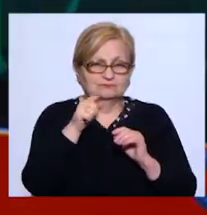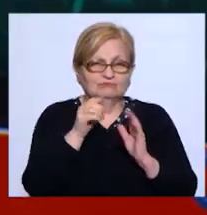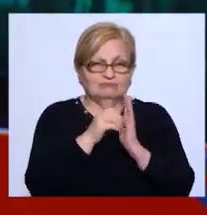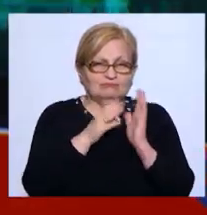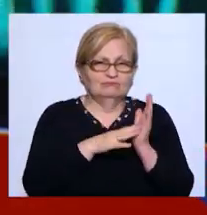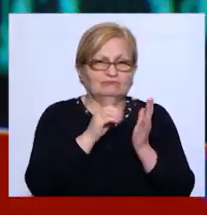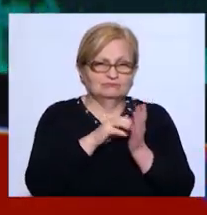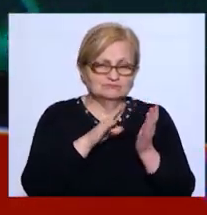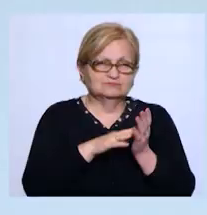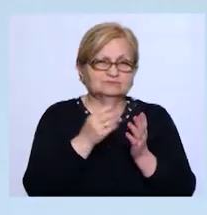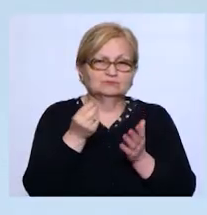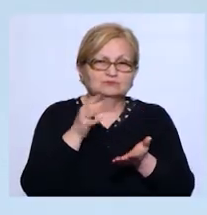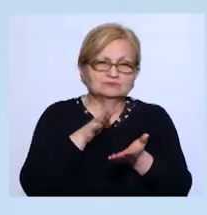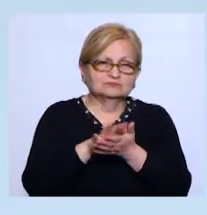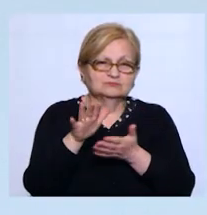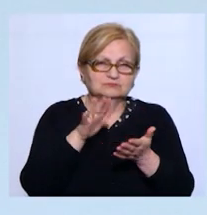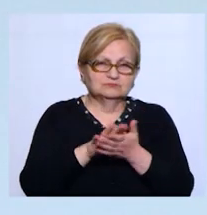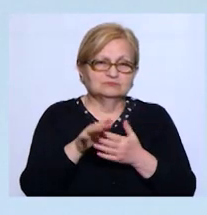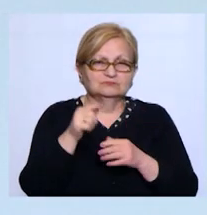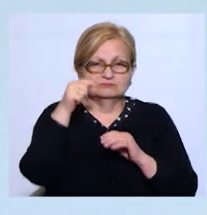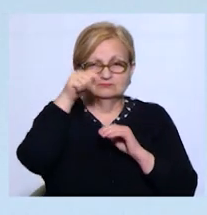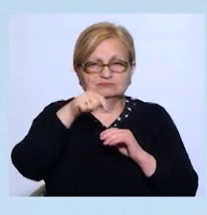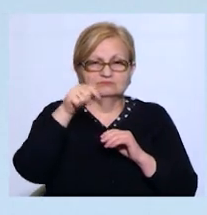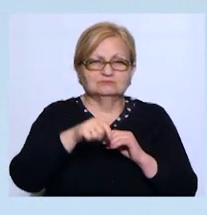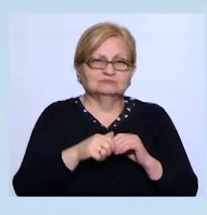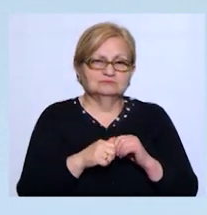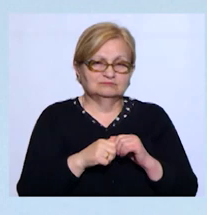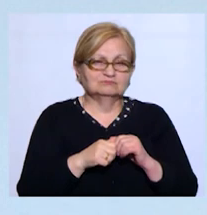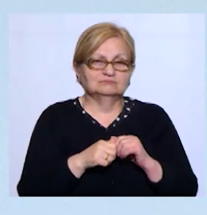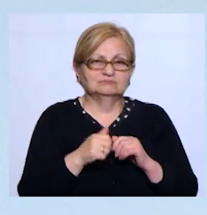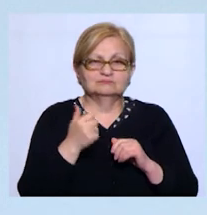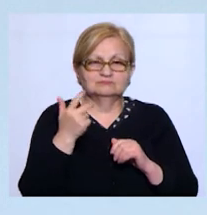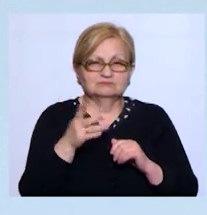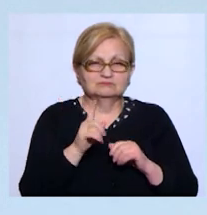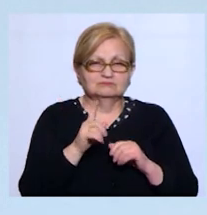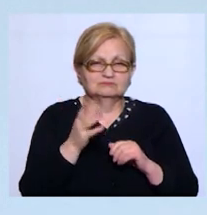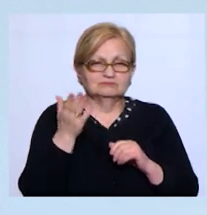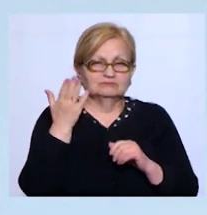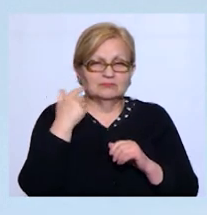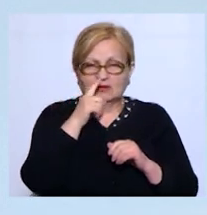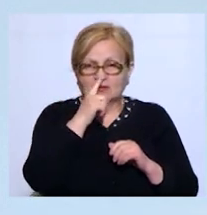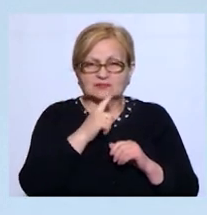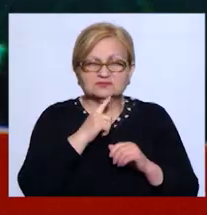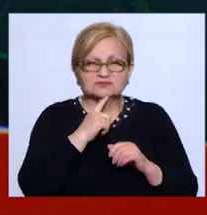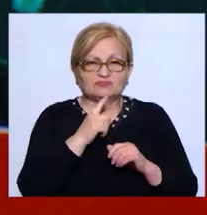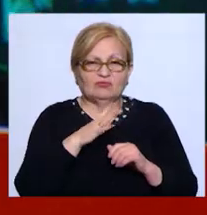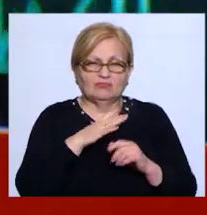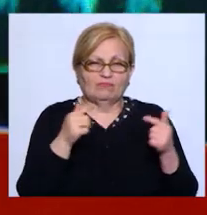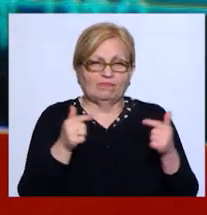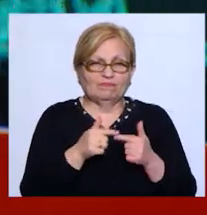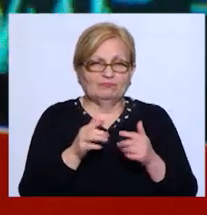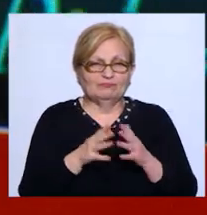აღირიცხებოდა ის დანახარჯი, ის დახარჯული რაოდენობა ელექტროენერგიის, რომელიც მაგალითად ერთი თვის განმავლობაში დახარჯა